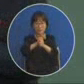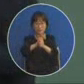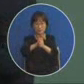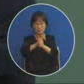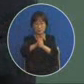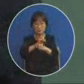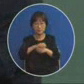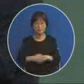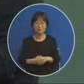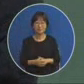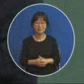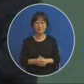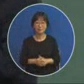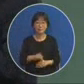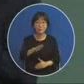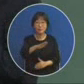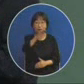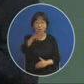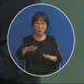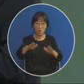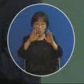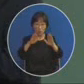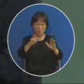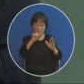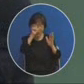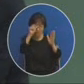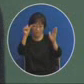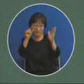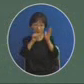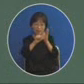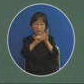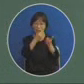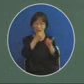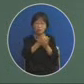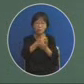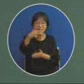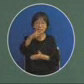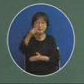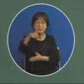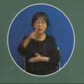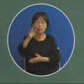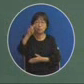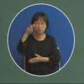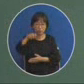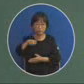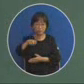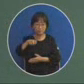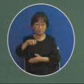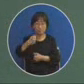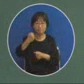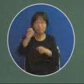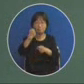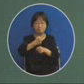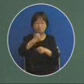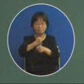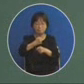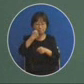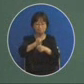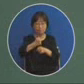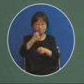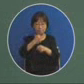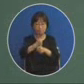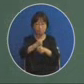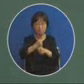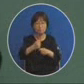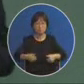여러분이 인생 작품 만드는 언약을 딱 잡아야 돼요. You need to hold on to this covenant to create your own life masterpiece. 저는 기도하고 있습니다.